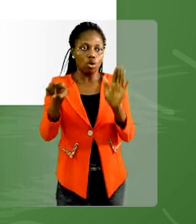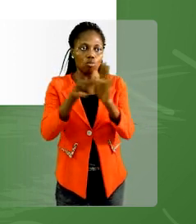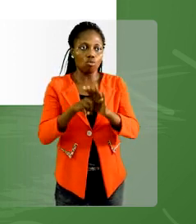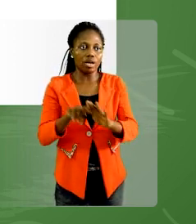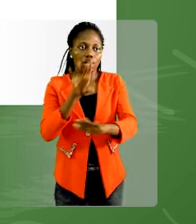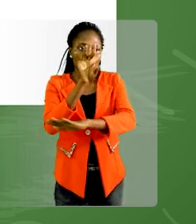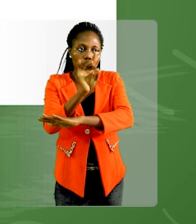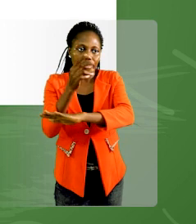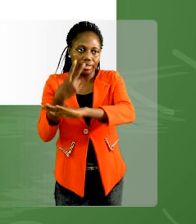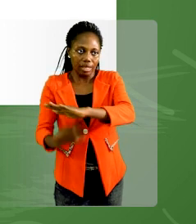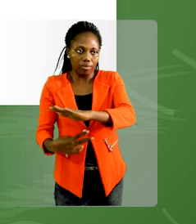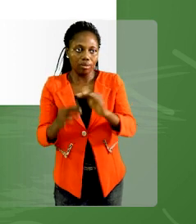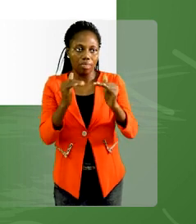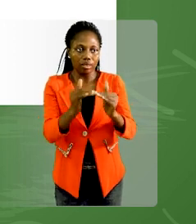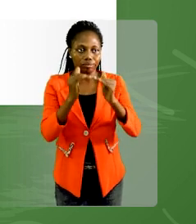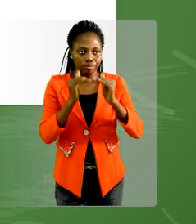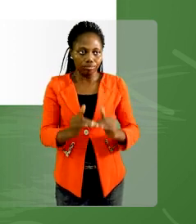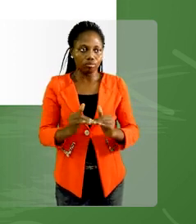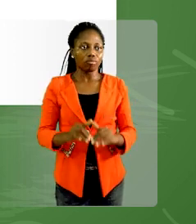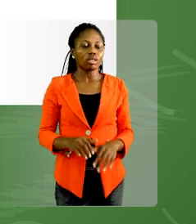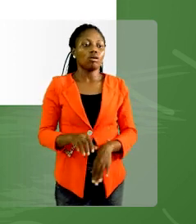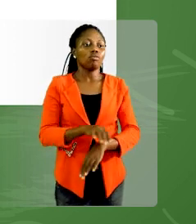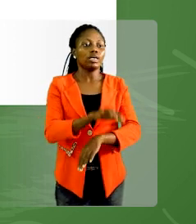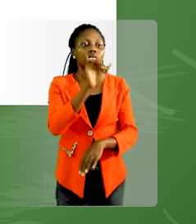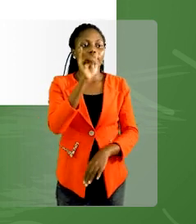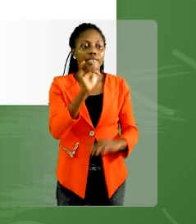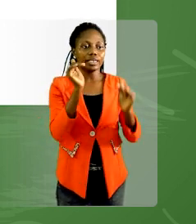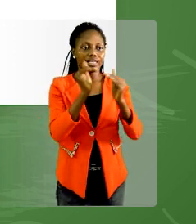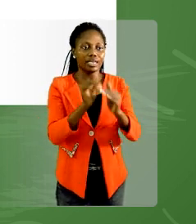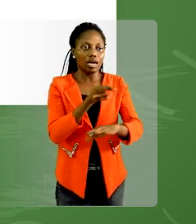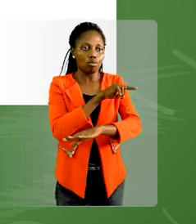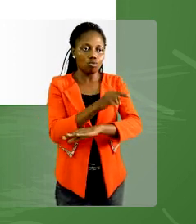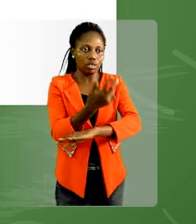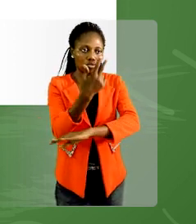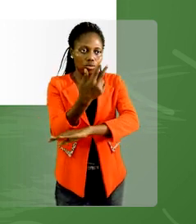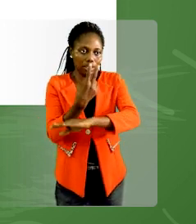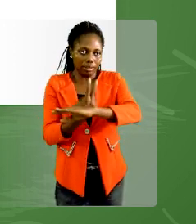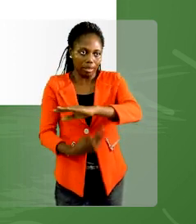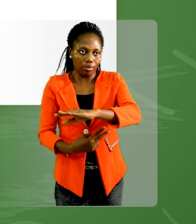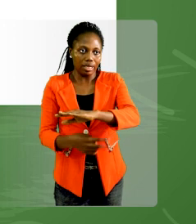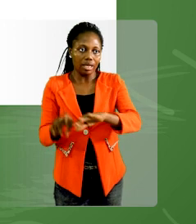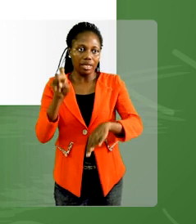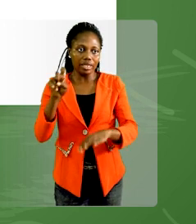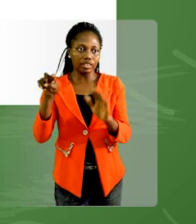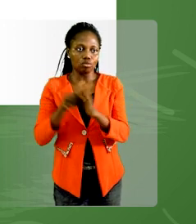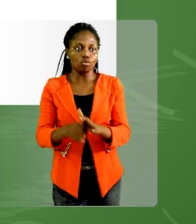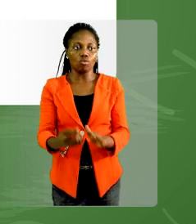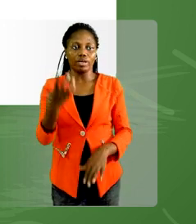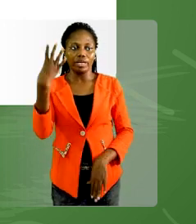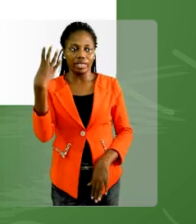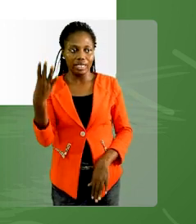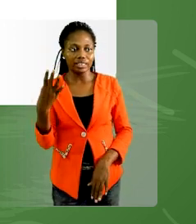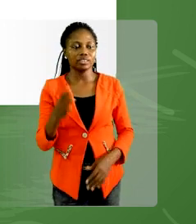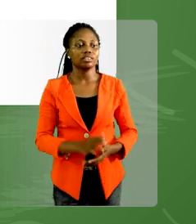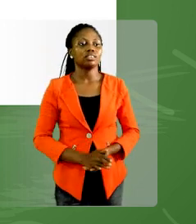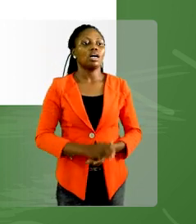Et finalement, on obtient y égale à moins 3 demi de x moins 4. Et nous disons que